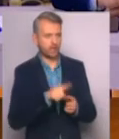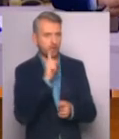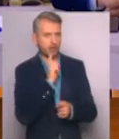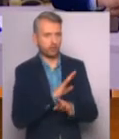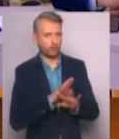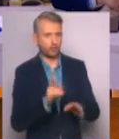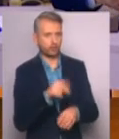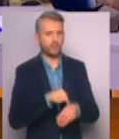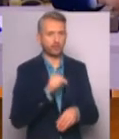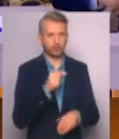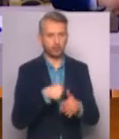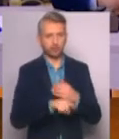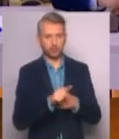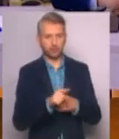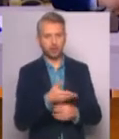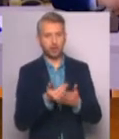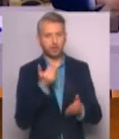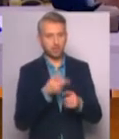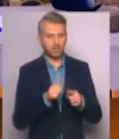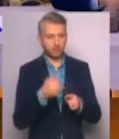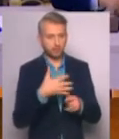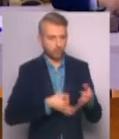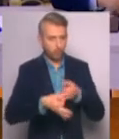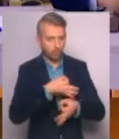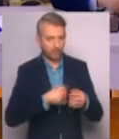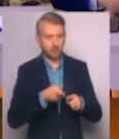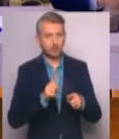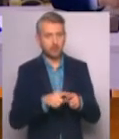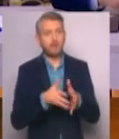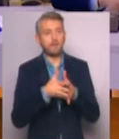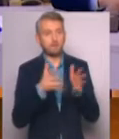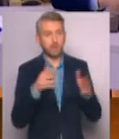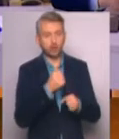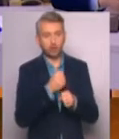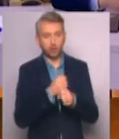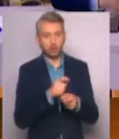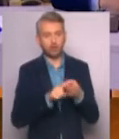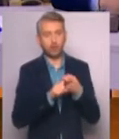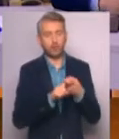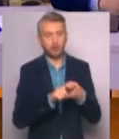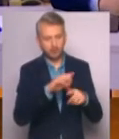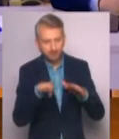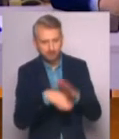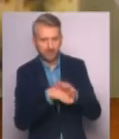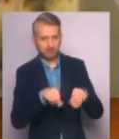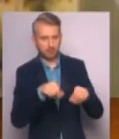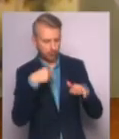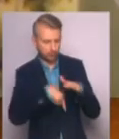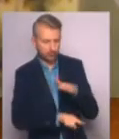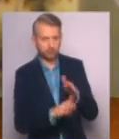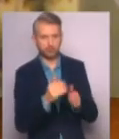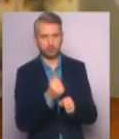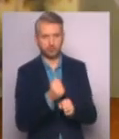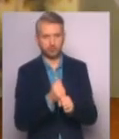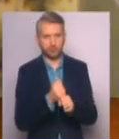відчує, тому що ми вже перед цим про те проговорили, що це в більшій мірі це роботи, які пов'язані з підземною інфраструктурою. З